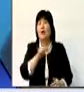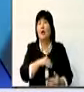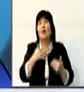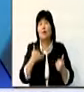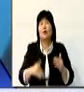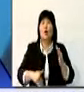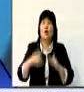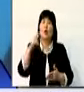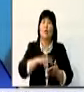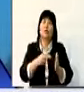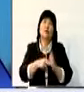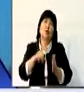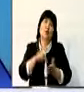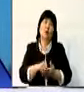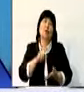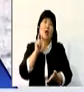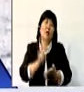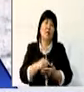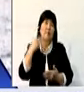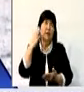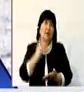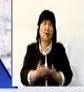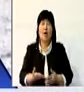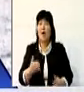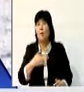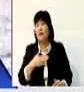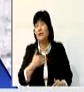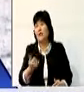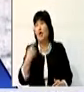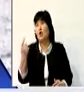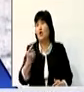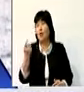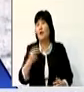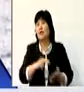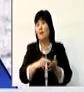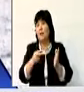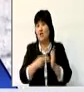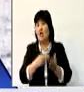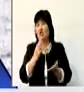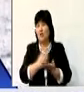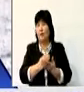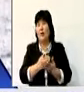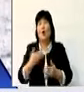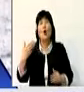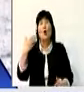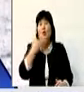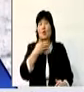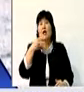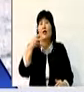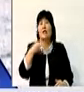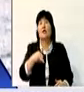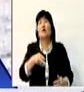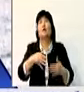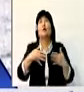биылда жоғары межеден көрінуді міндет етіп отыр. Біздің шаруашылық биылғы межесі күрішті 2900 гектар